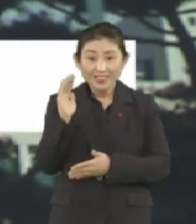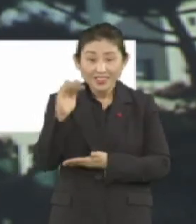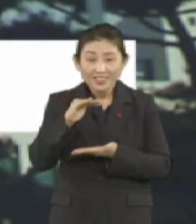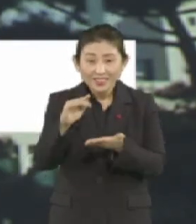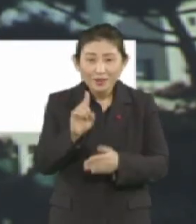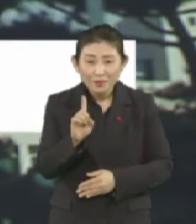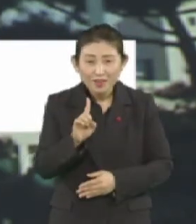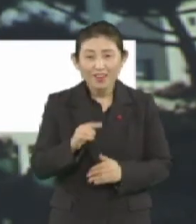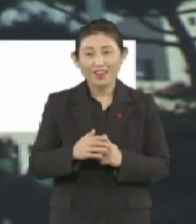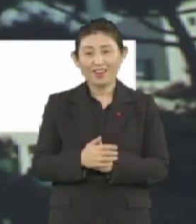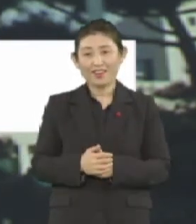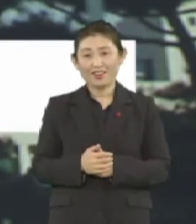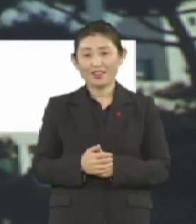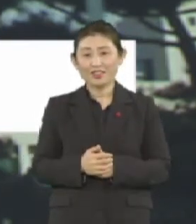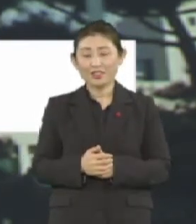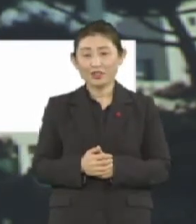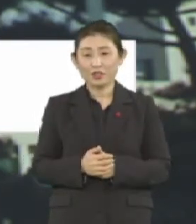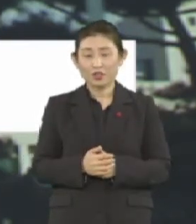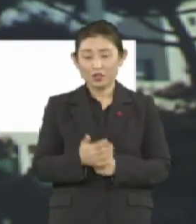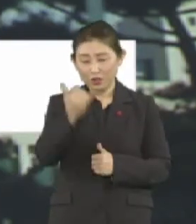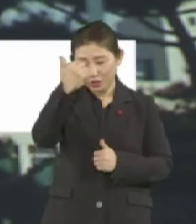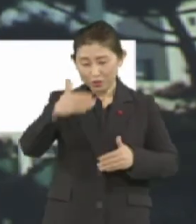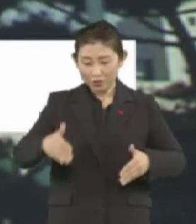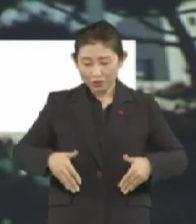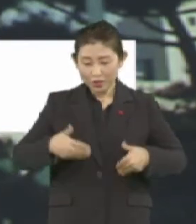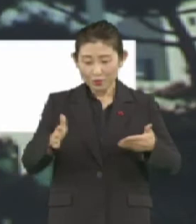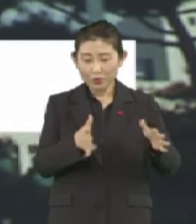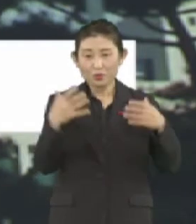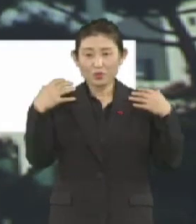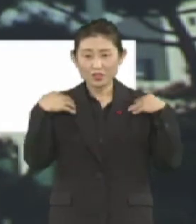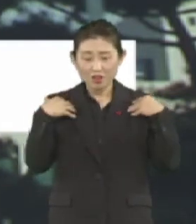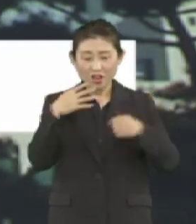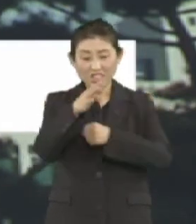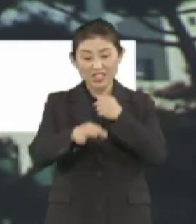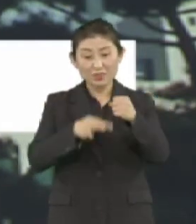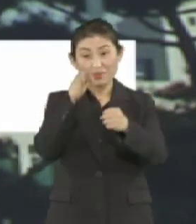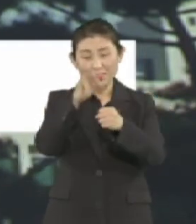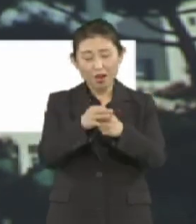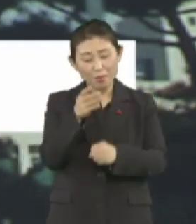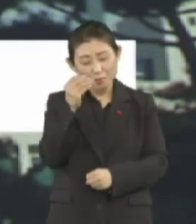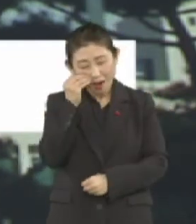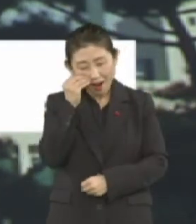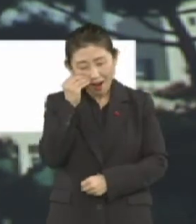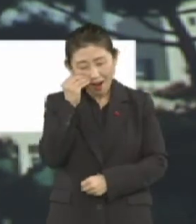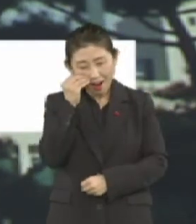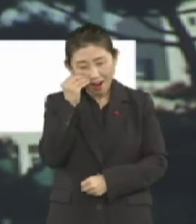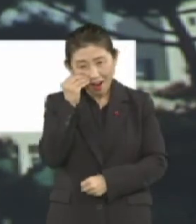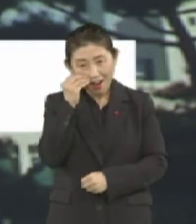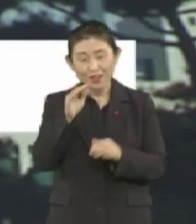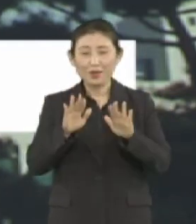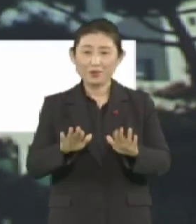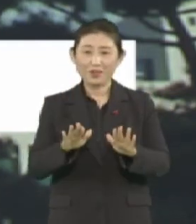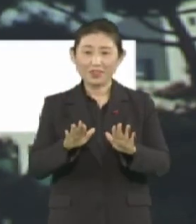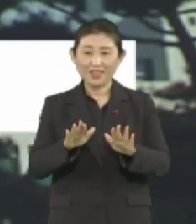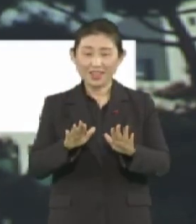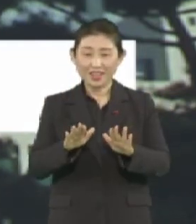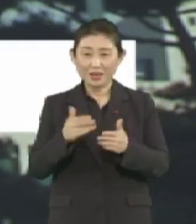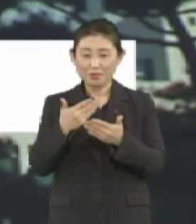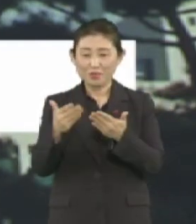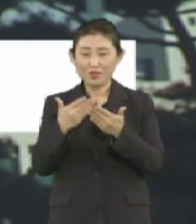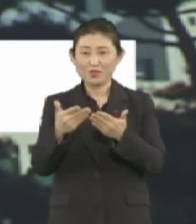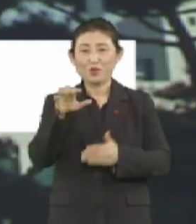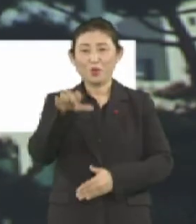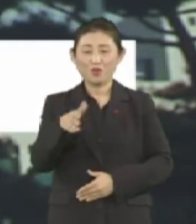말씀드렸던 것처럼 구충남 도청사가 10년 이상 표류하던 사업이 국립현대미술관 분원